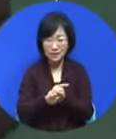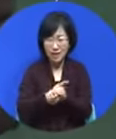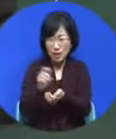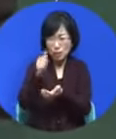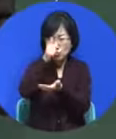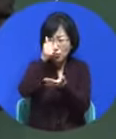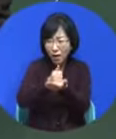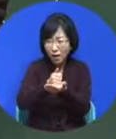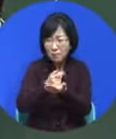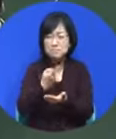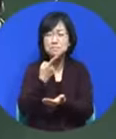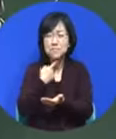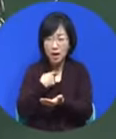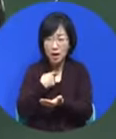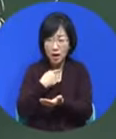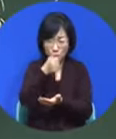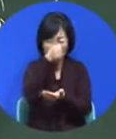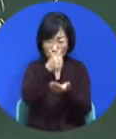지어도